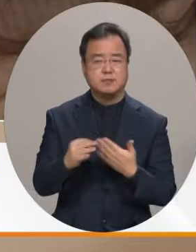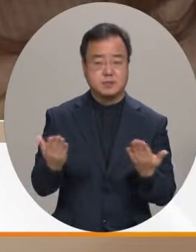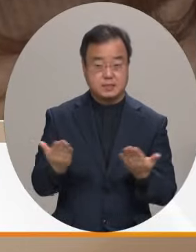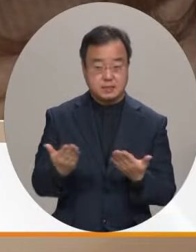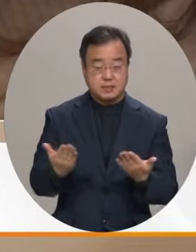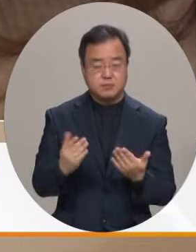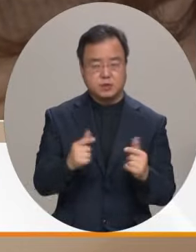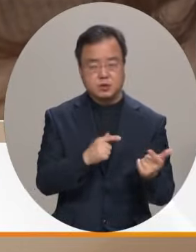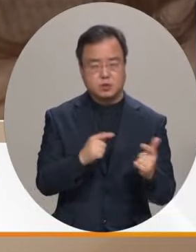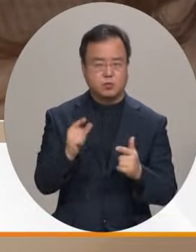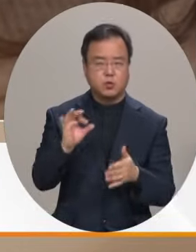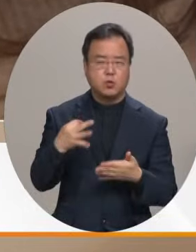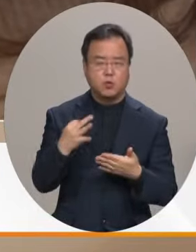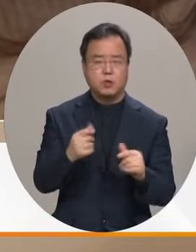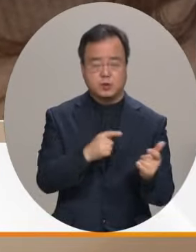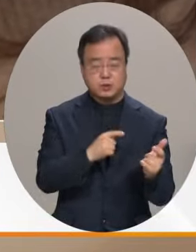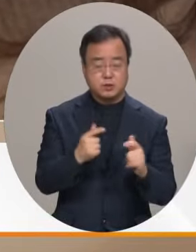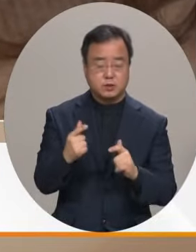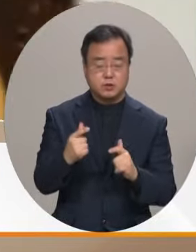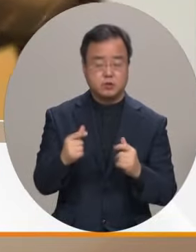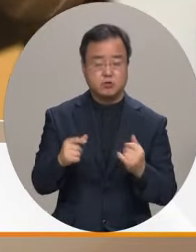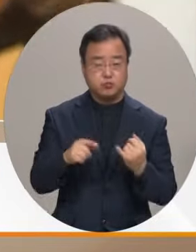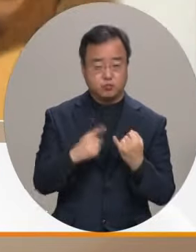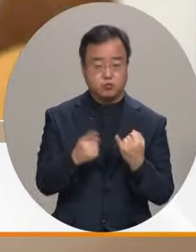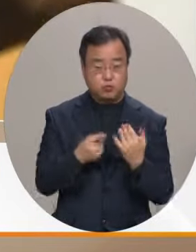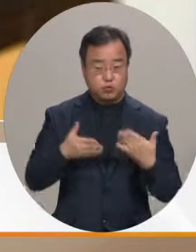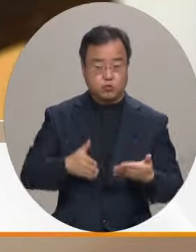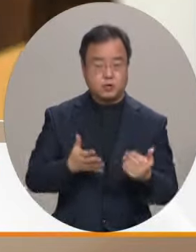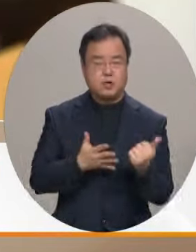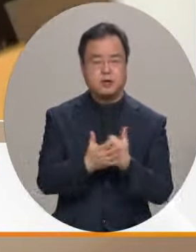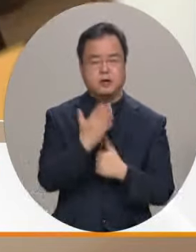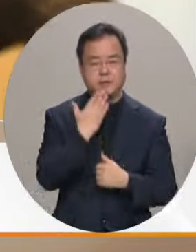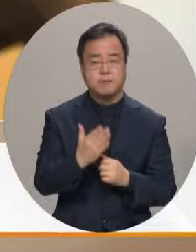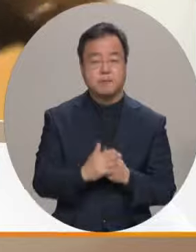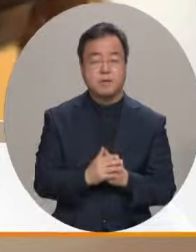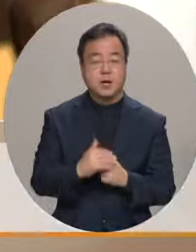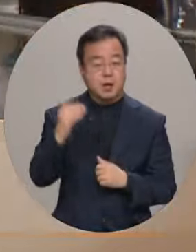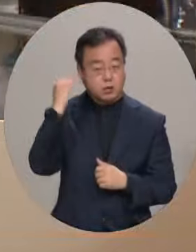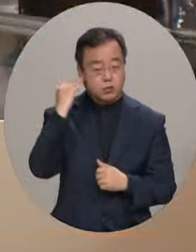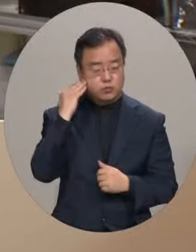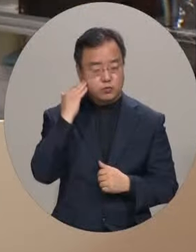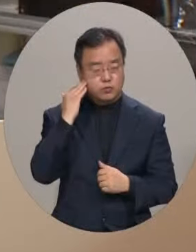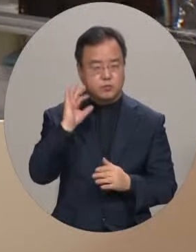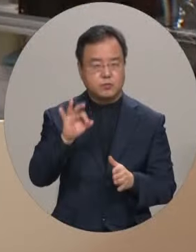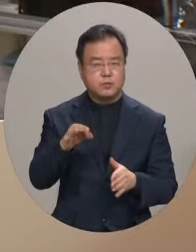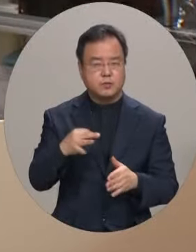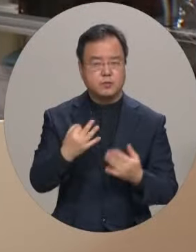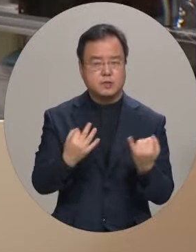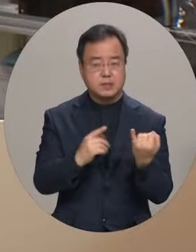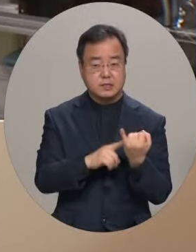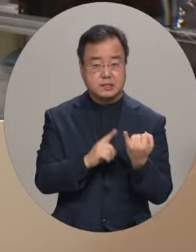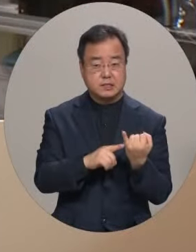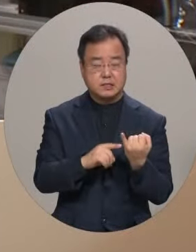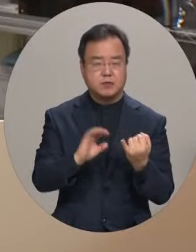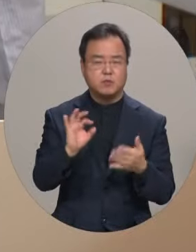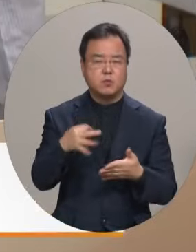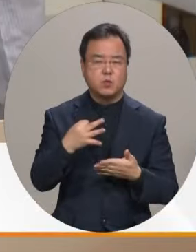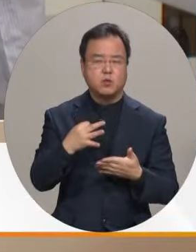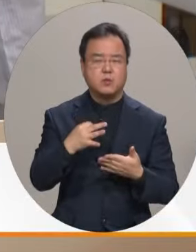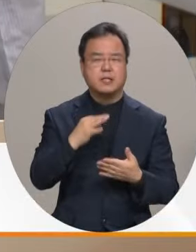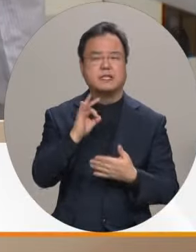끼치고 있는 것으로 나타나고 있습니다 어 우리나라의 경우 여성 인근 근로자의 임시직 규모가 좀 크고